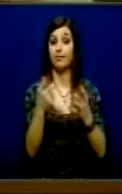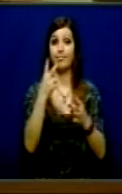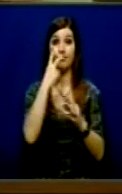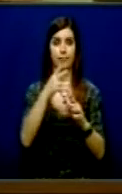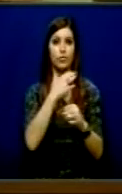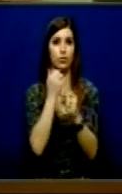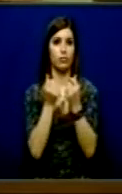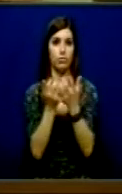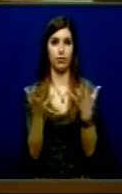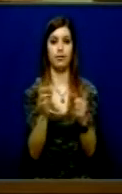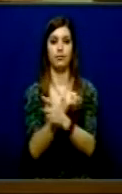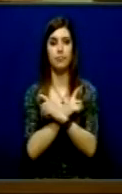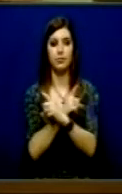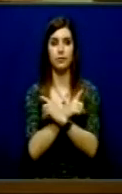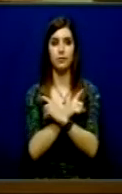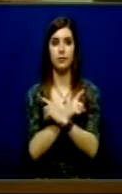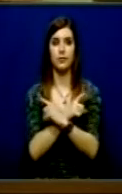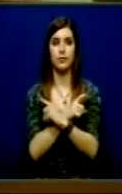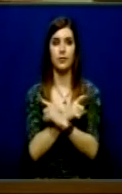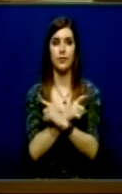të vrarë.